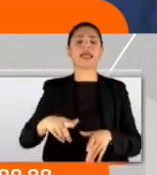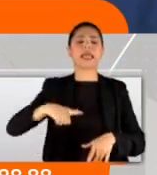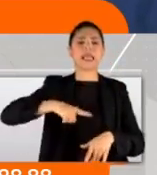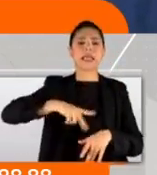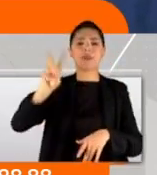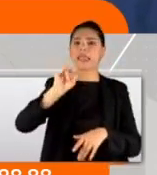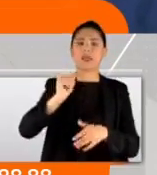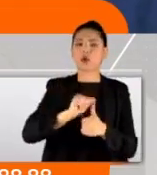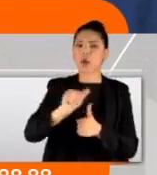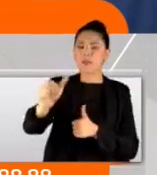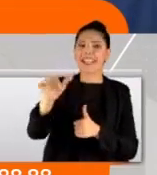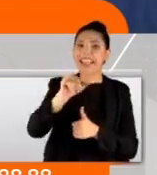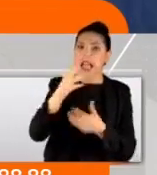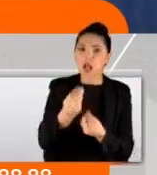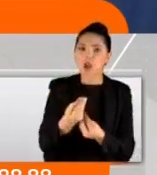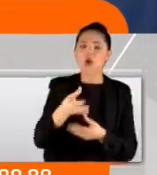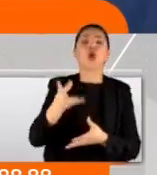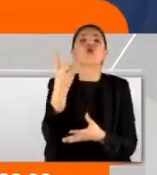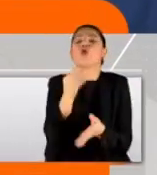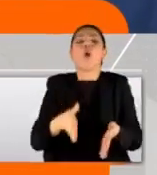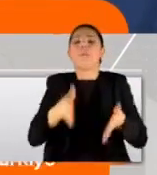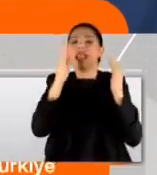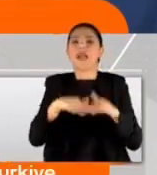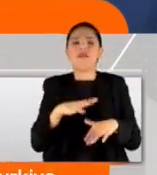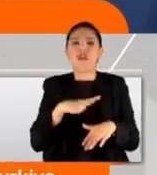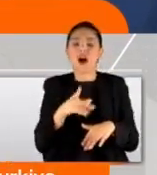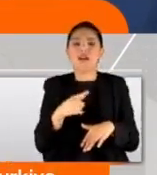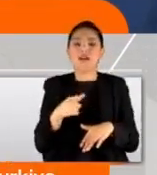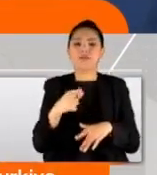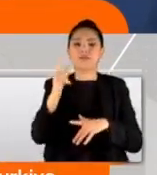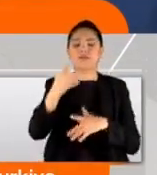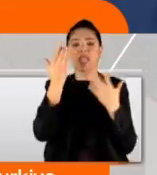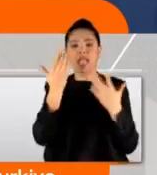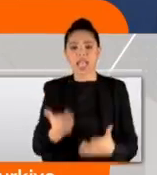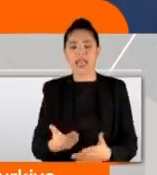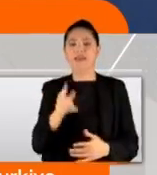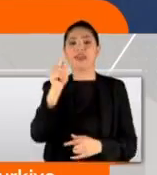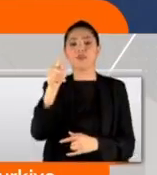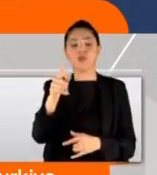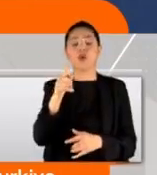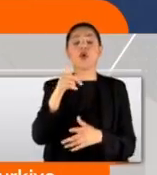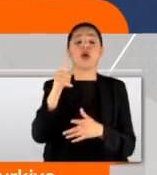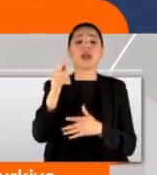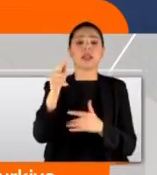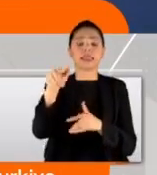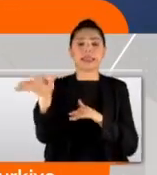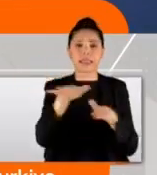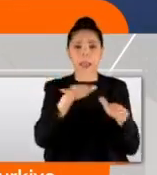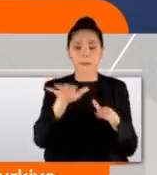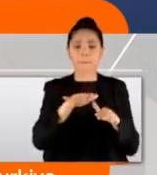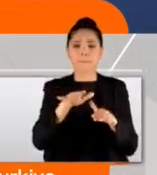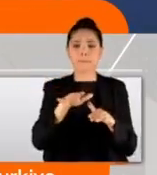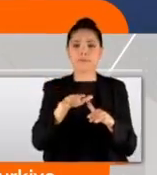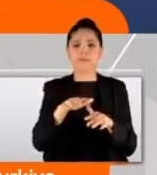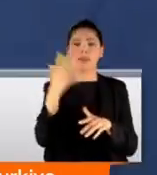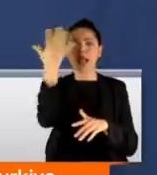yakında olsa demek ki yani böyle yüzlerce, binlerce bina yıkılacak. Evet, biraz belki de denizde olmasının etkisi olduğu, tam